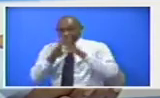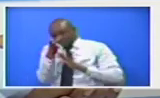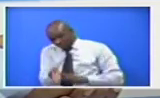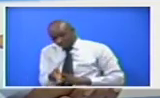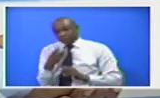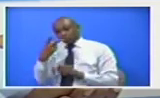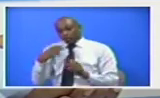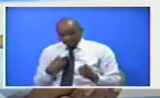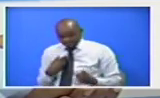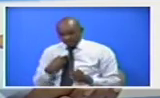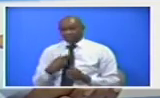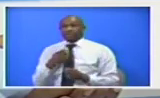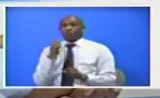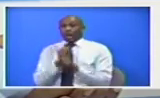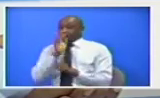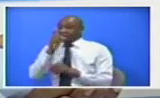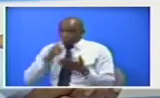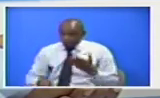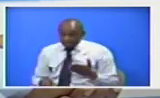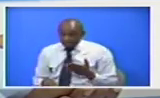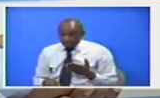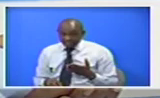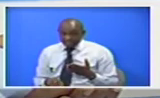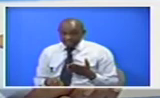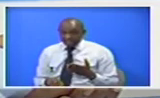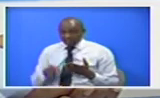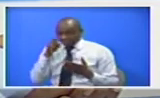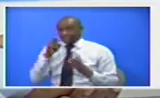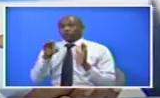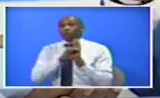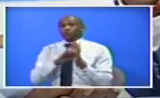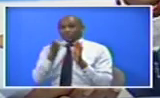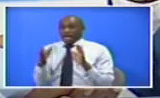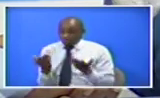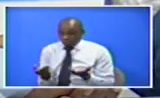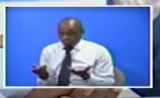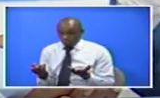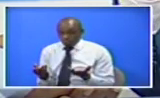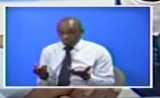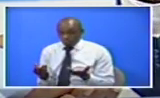manaibu wake, kazi yao itakuwa iko katika katiba. Mm-hmm. Jinsi